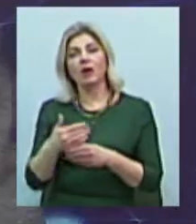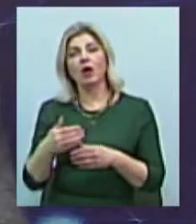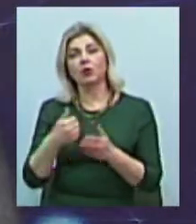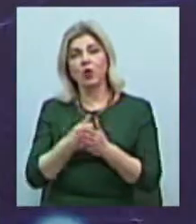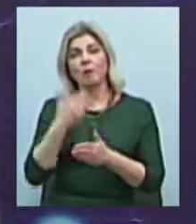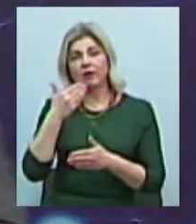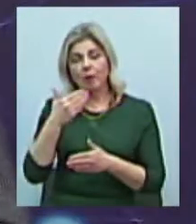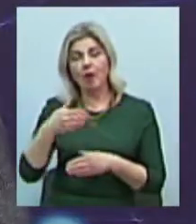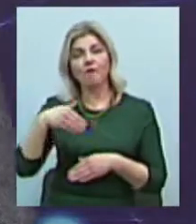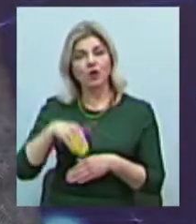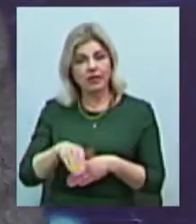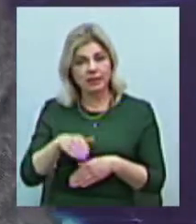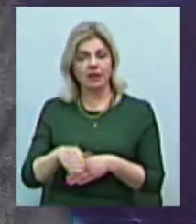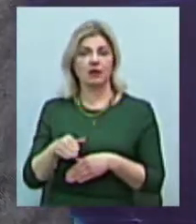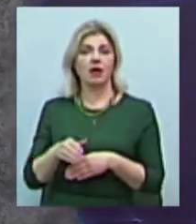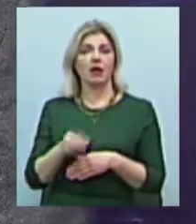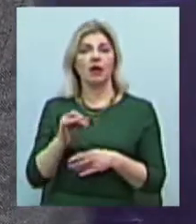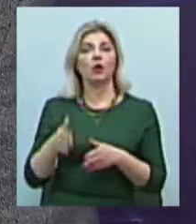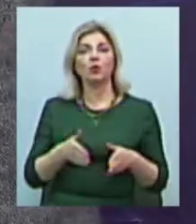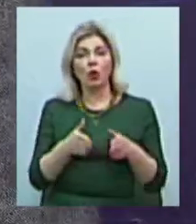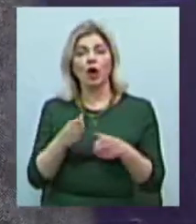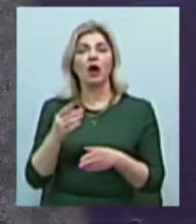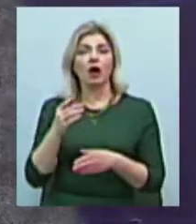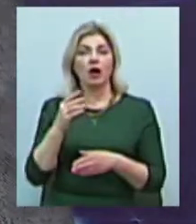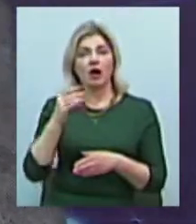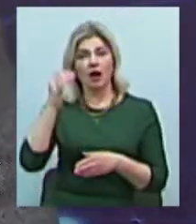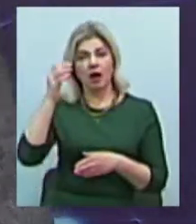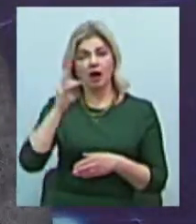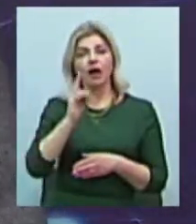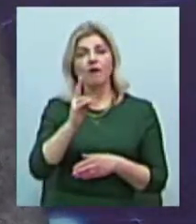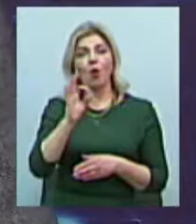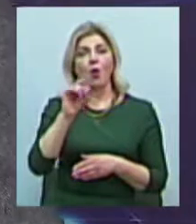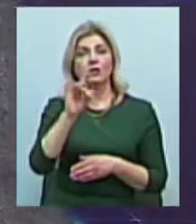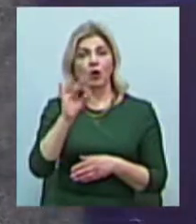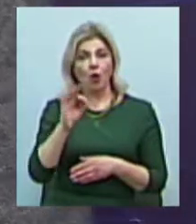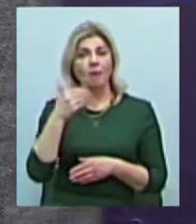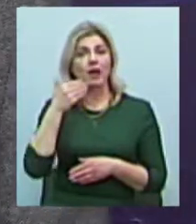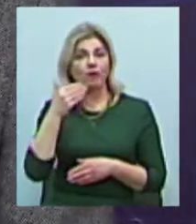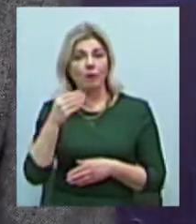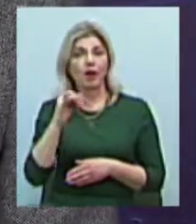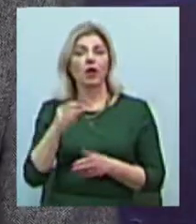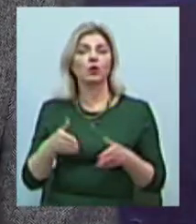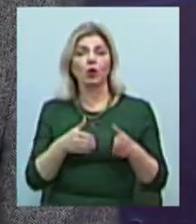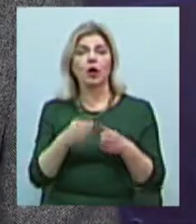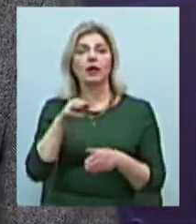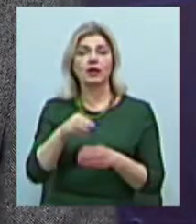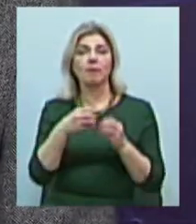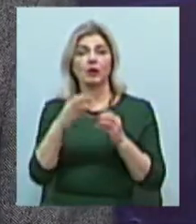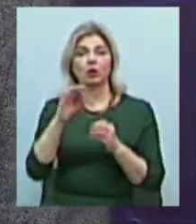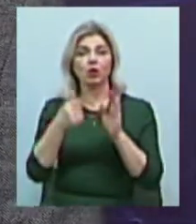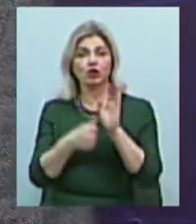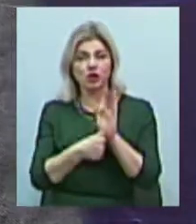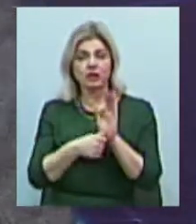дорогу Вознесенська, дорогу Криве озеро Первомайськ і дорогу Т-1506